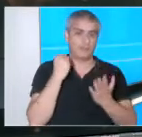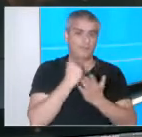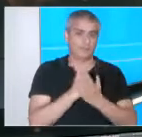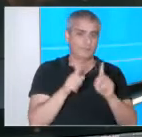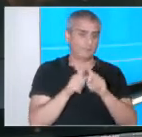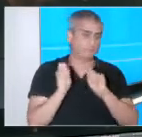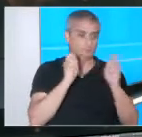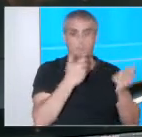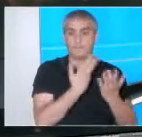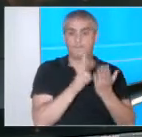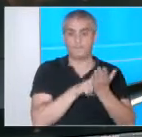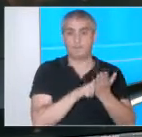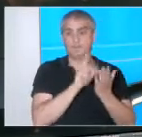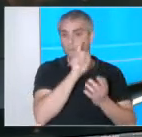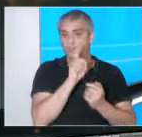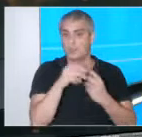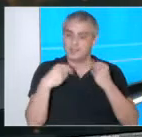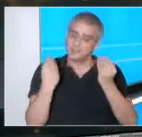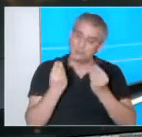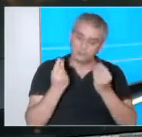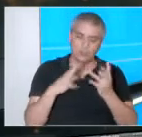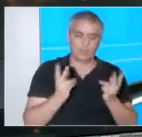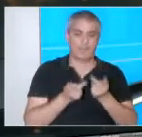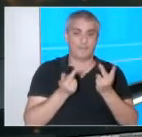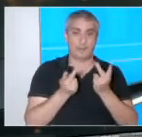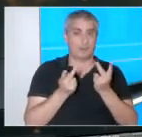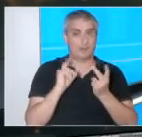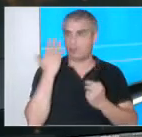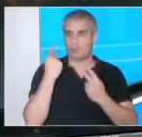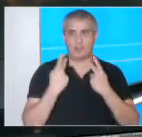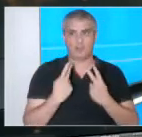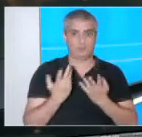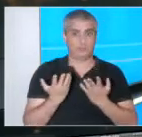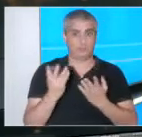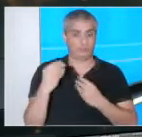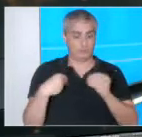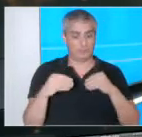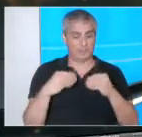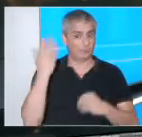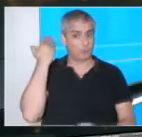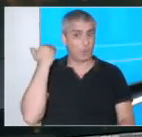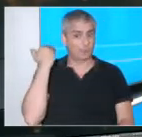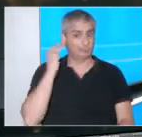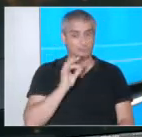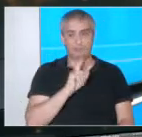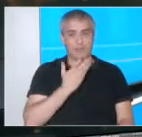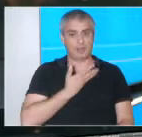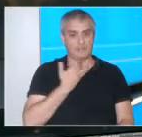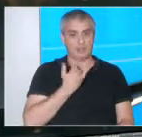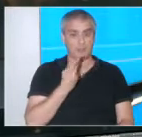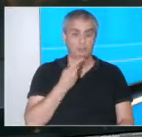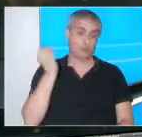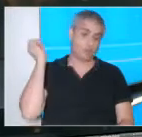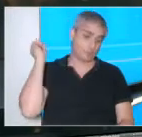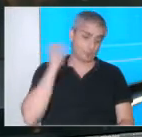איזה איז לבגץ. הם כנראה יתנו משהו מקל יותר. בדיעבד לא היה כדאי שתתפשרו אז כדי לא לקבל היום משהו